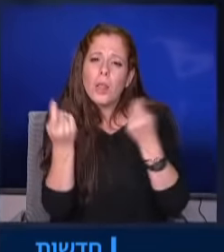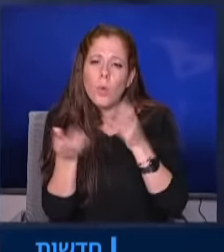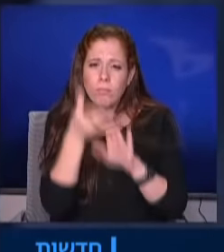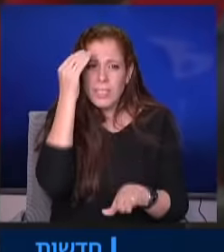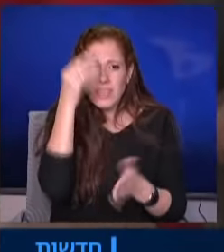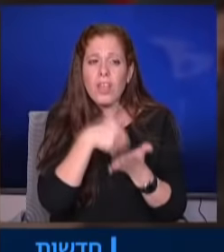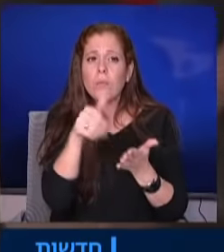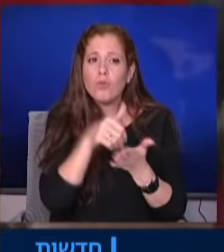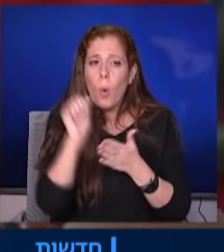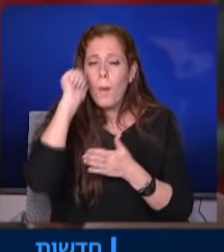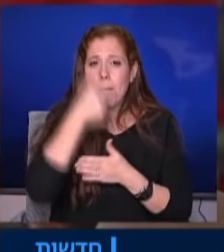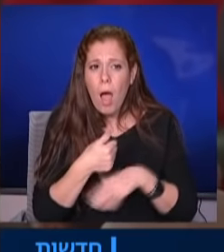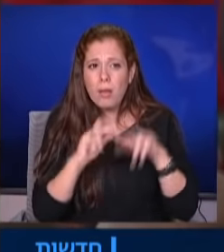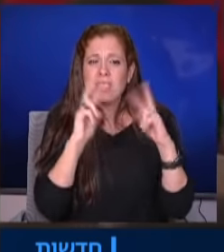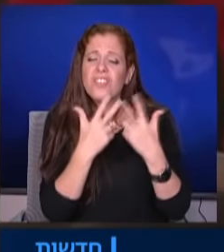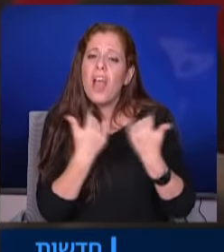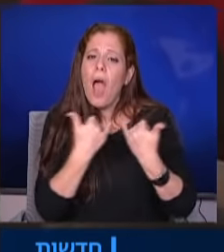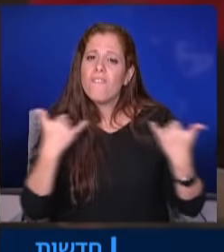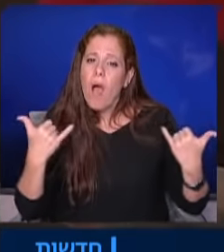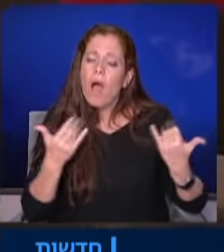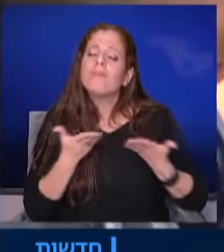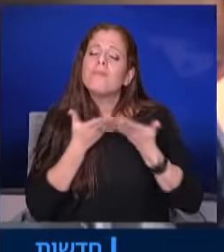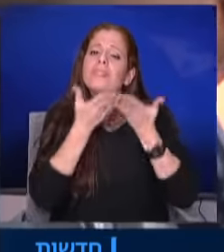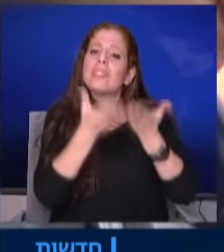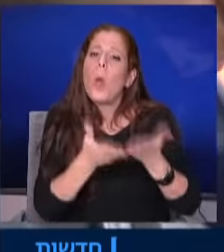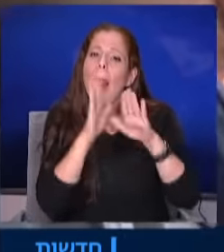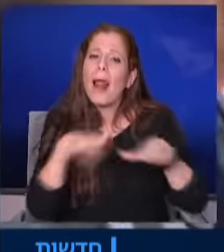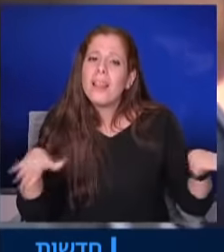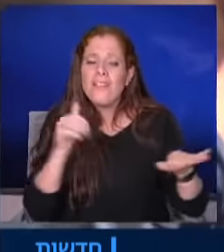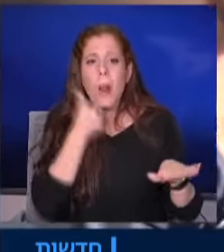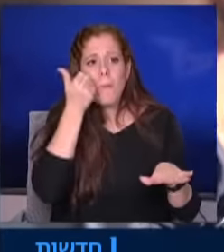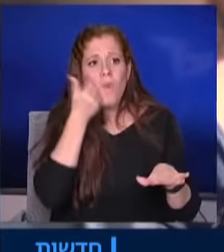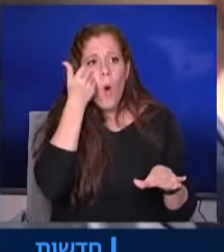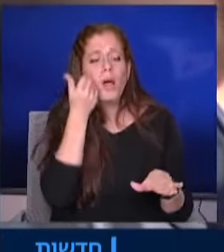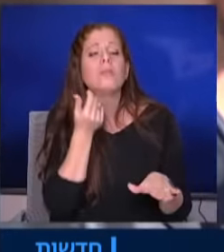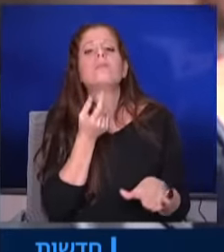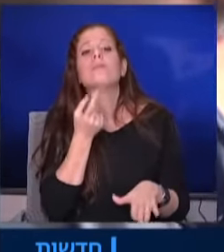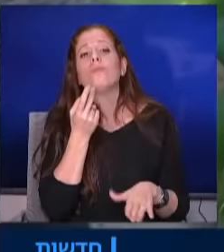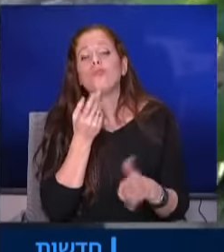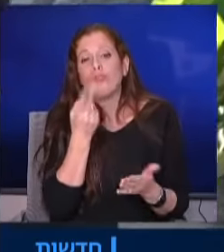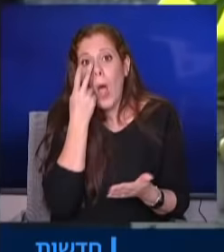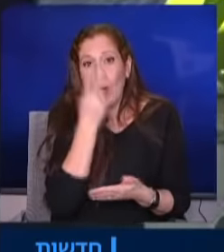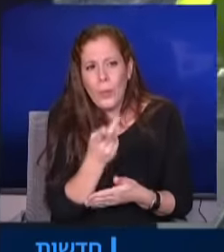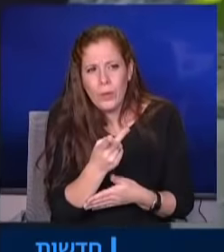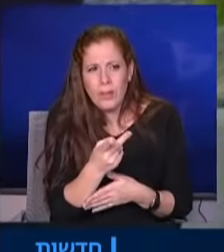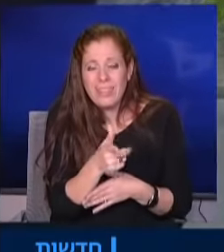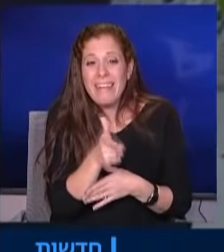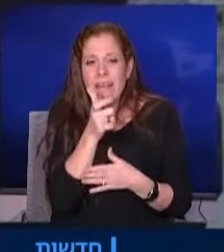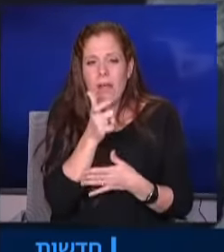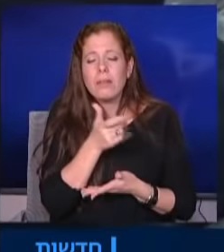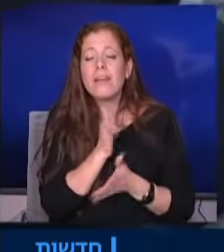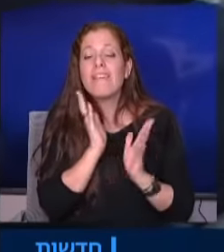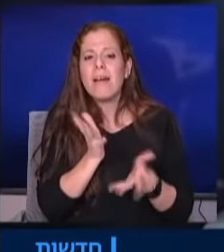صبته الروخه لعنيق سيوا للالدين وللمبوغرين شايو يدين ليريا كتلني لاور يوم بجان